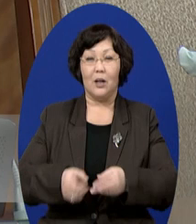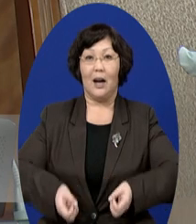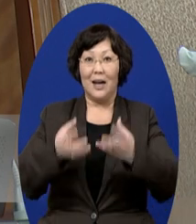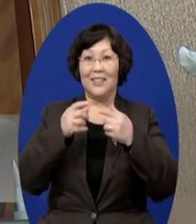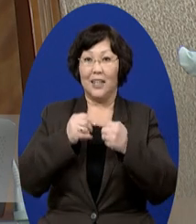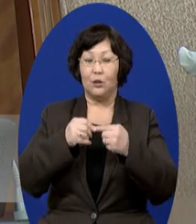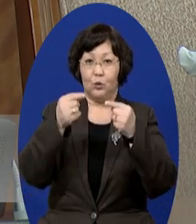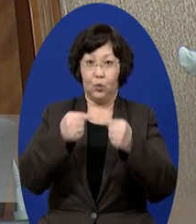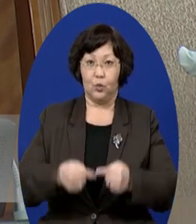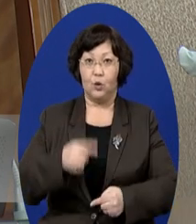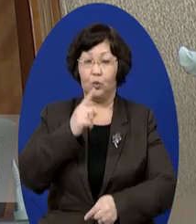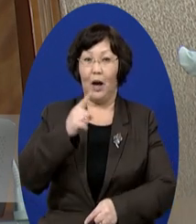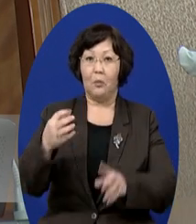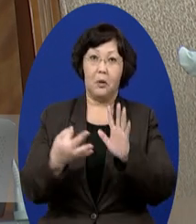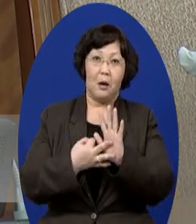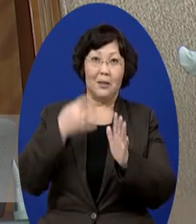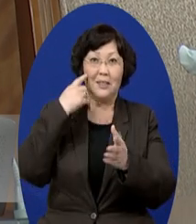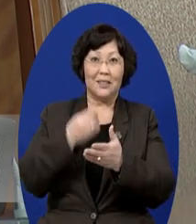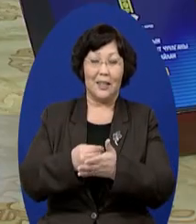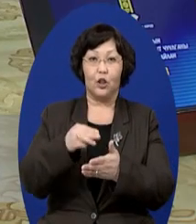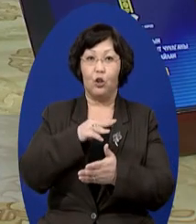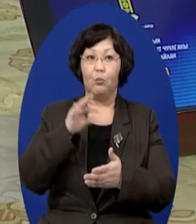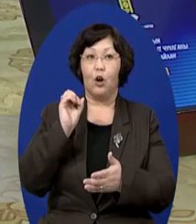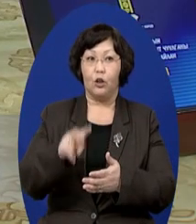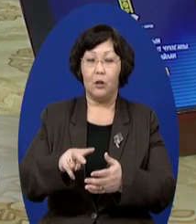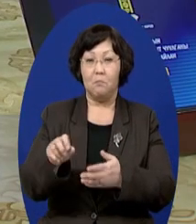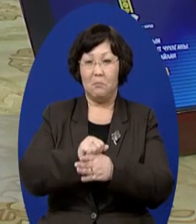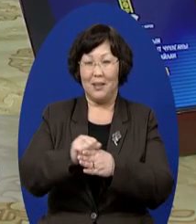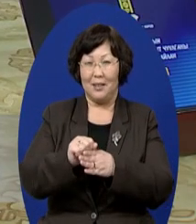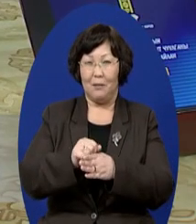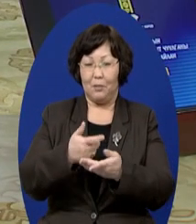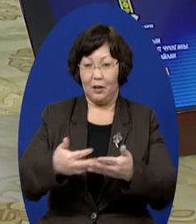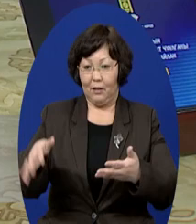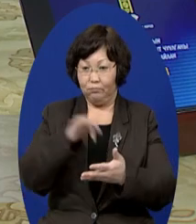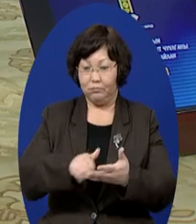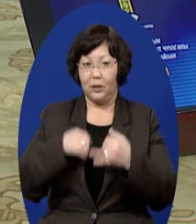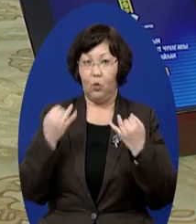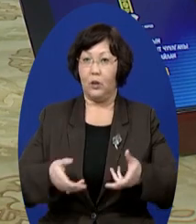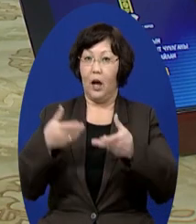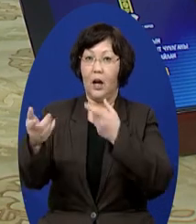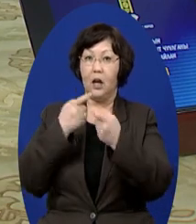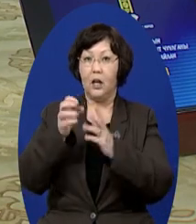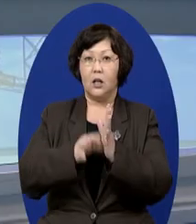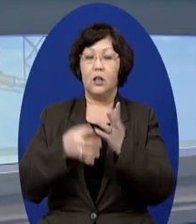зарчмын зөрүүтэй 118 саналын томьёолыг бэлтгэн чуулганы нэгдсэн хуралдаанаар хэлэлцүүлжээ.